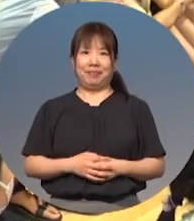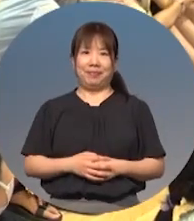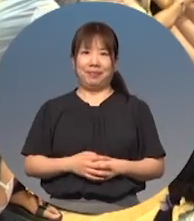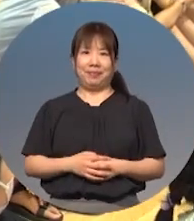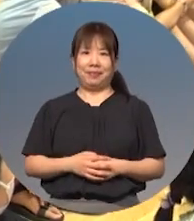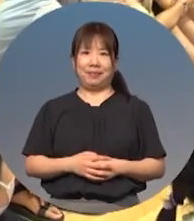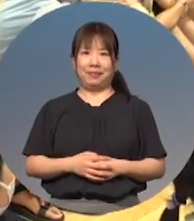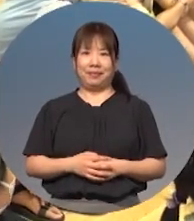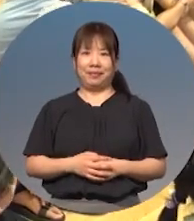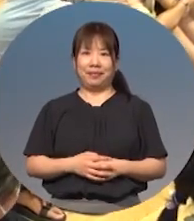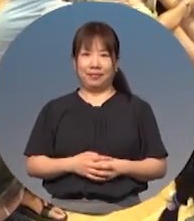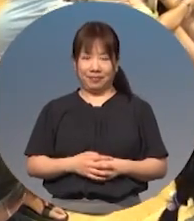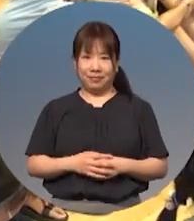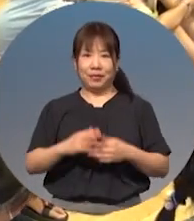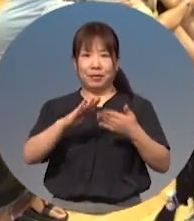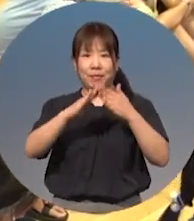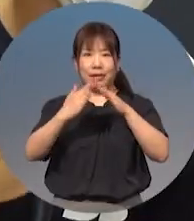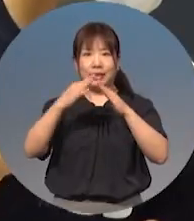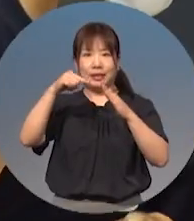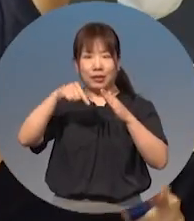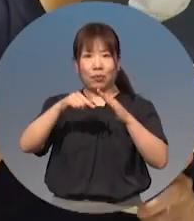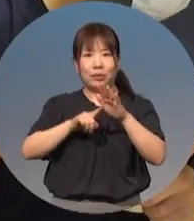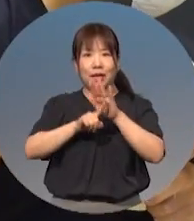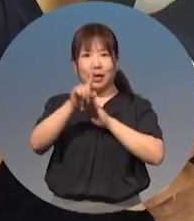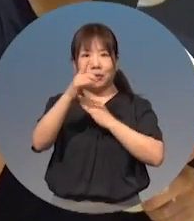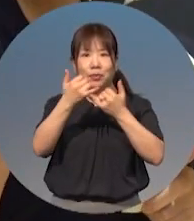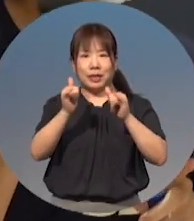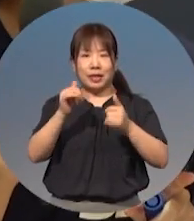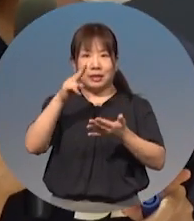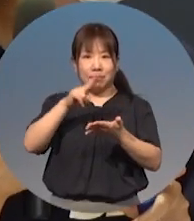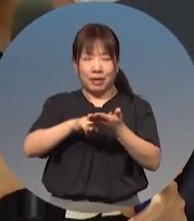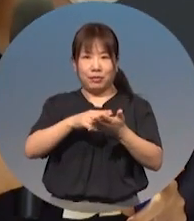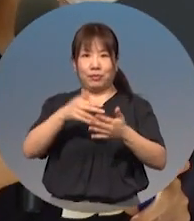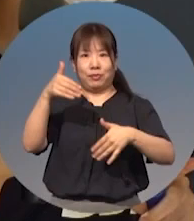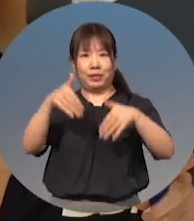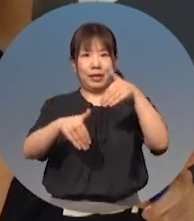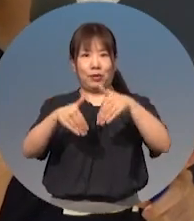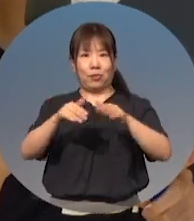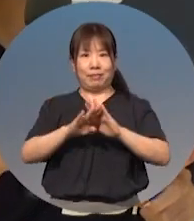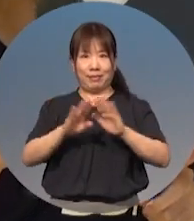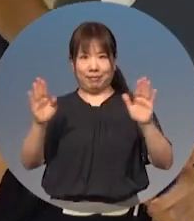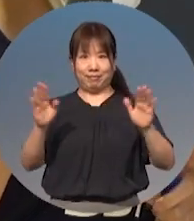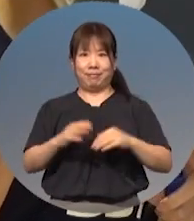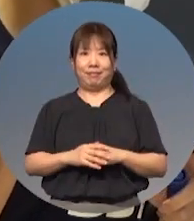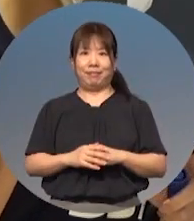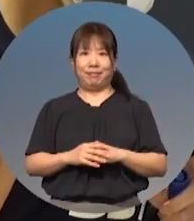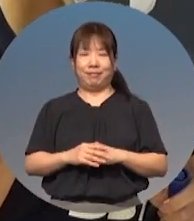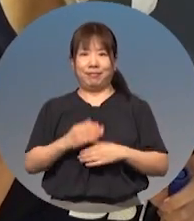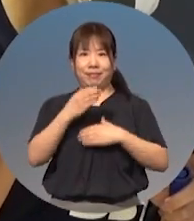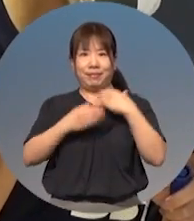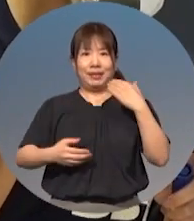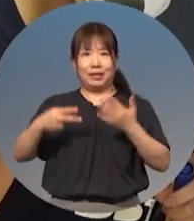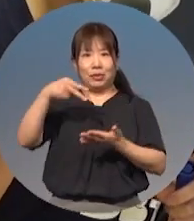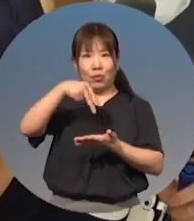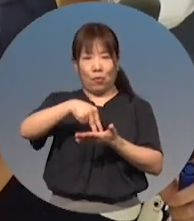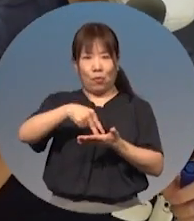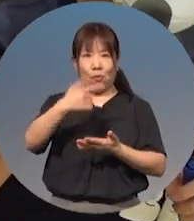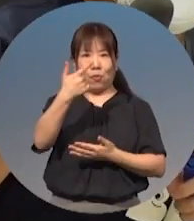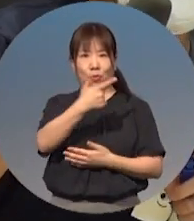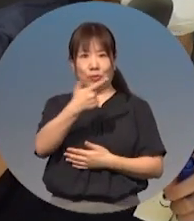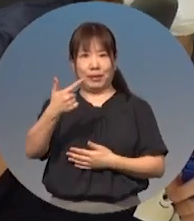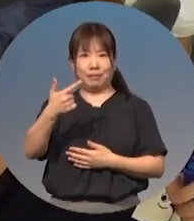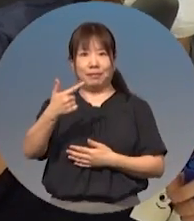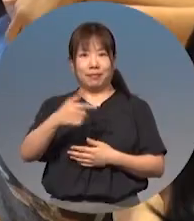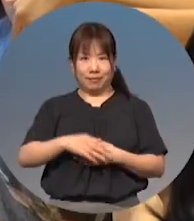この町のリーダーキャプテンを決める選挙が始まりました立候補者6人が壇上で自分が